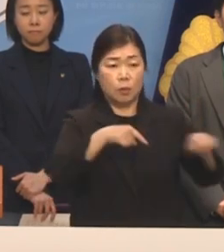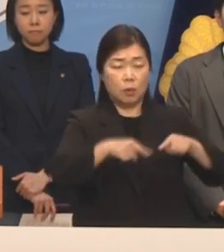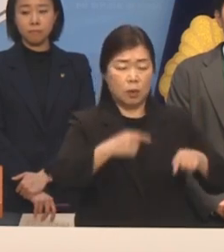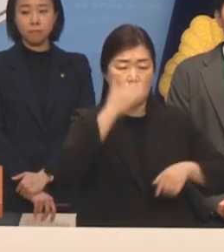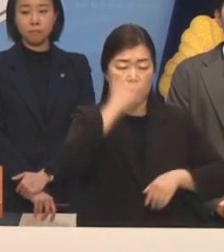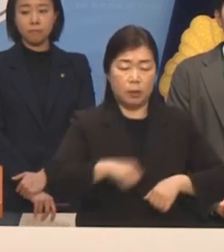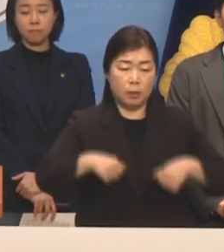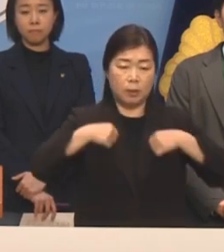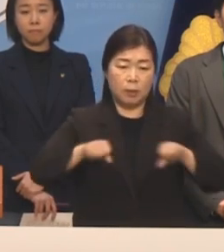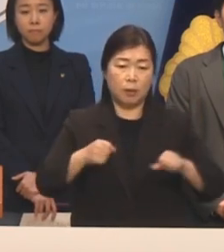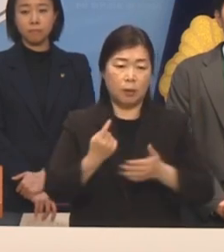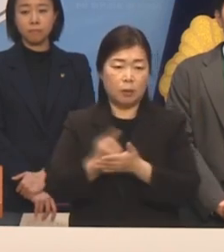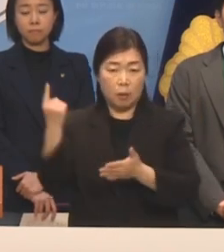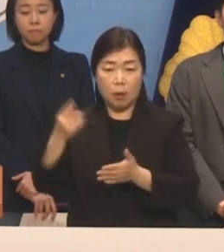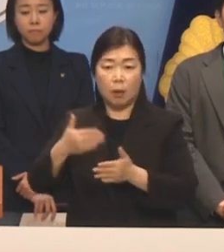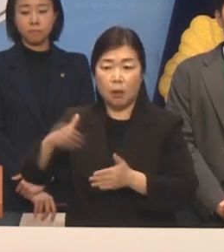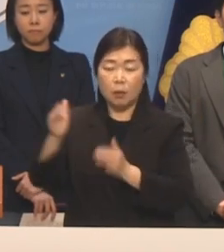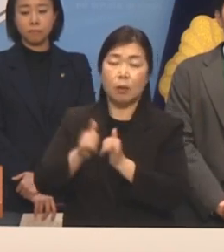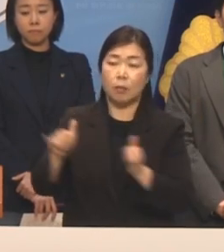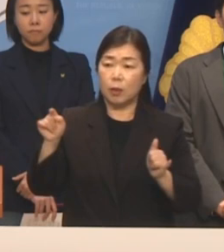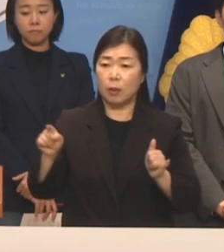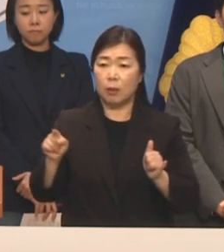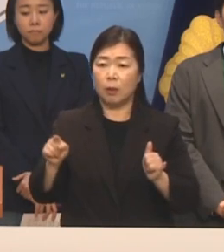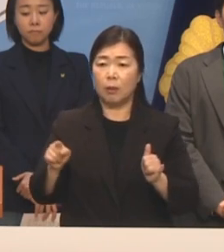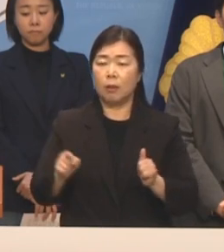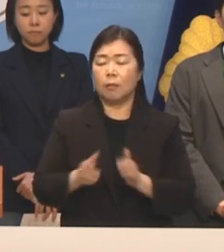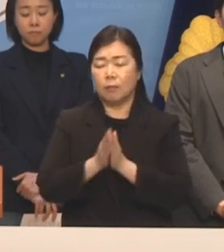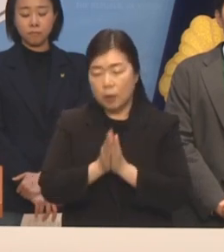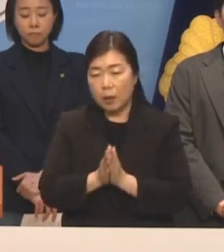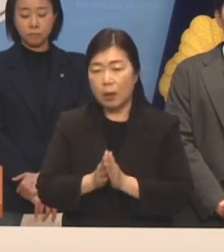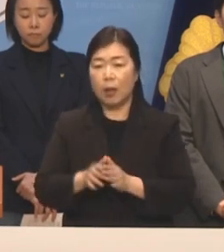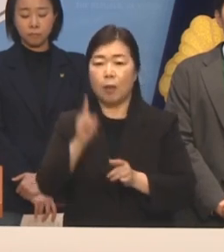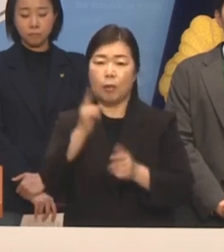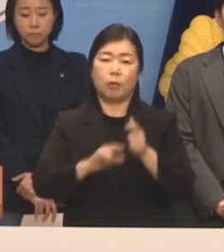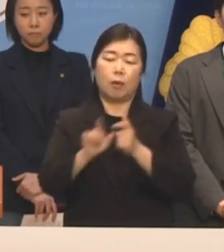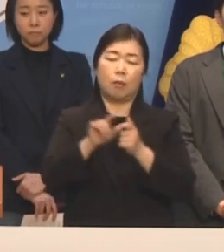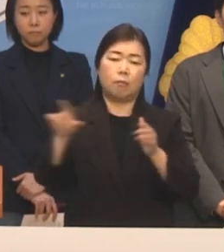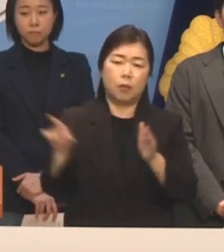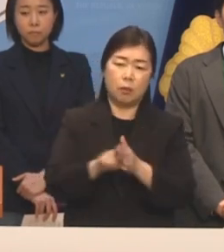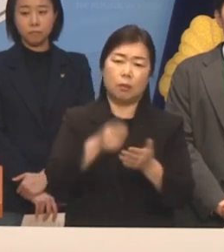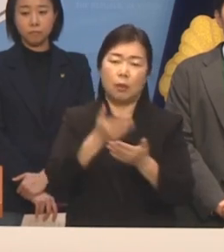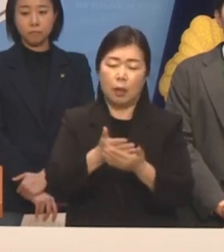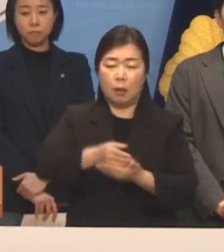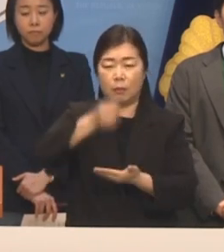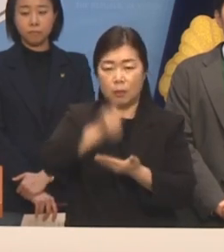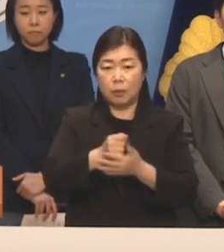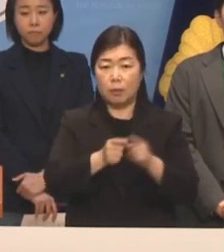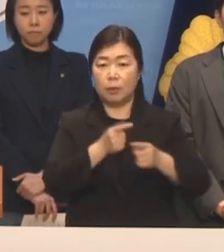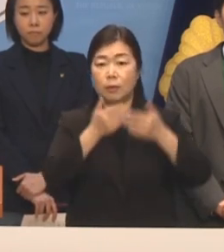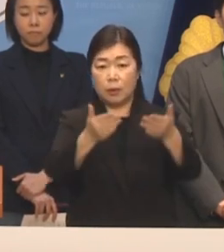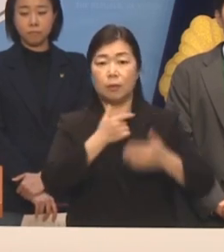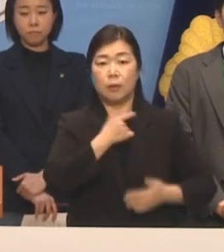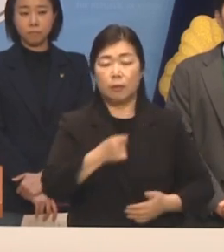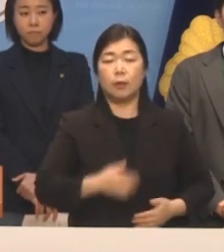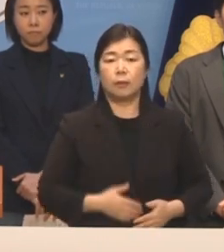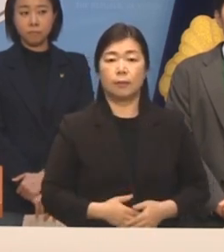동지들께 감히 녹색정의당을 한 번 더 믿어주시라 호소드리고자 이 자리에